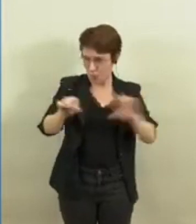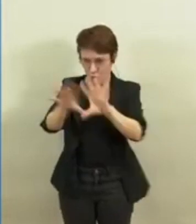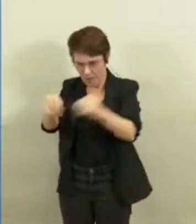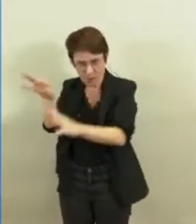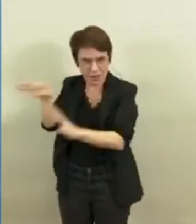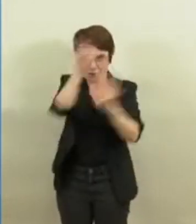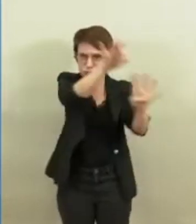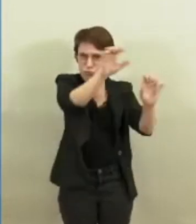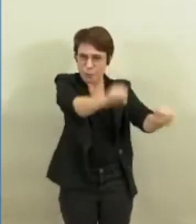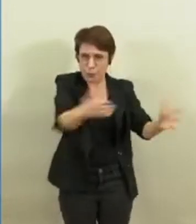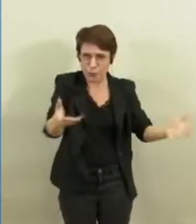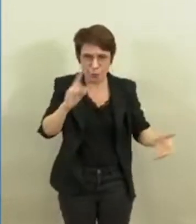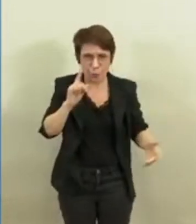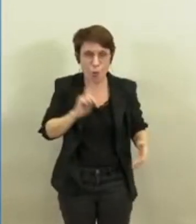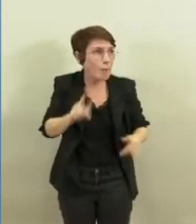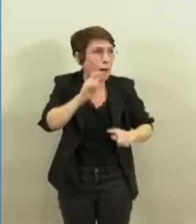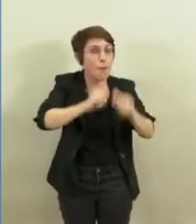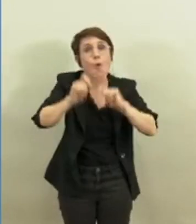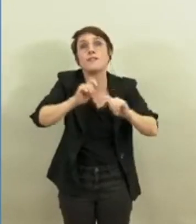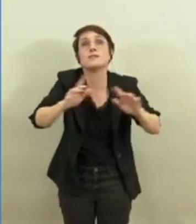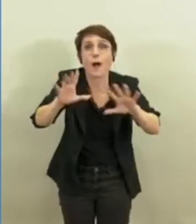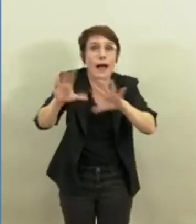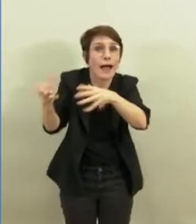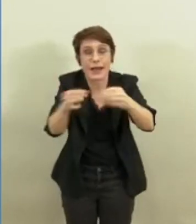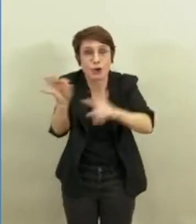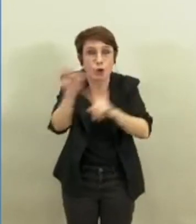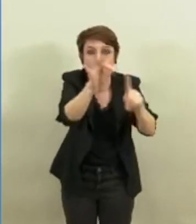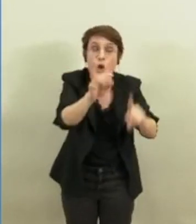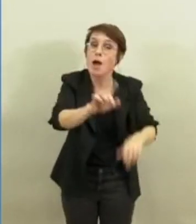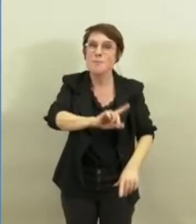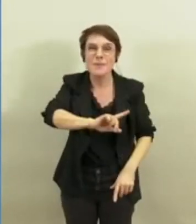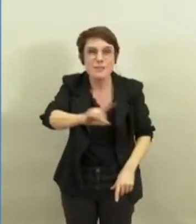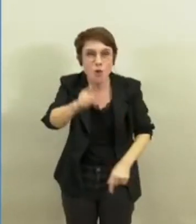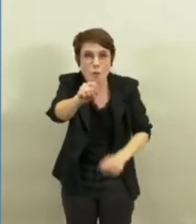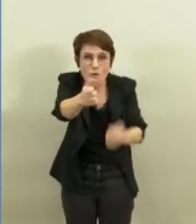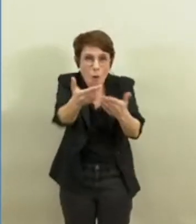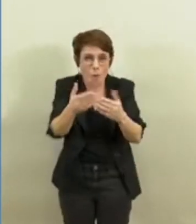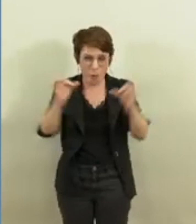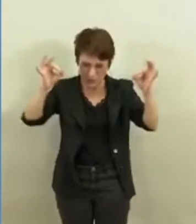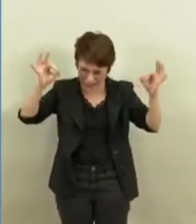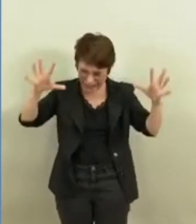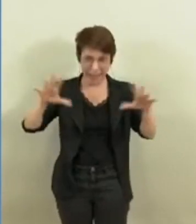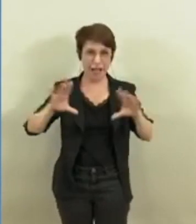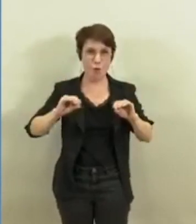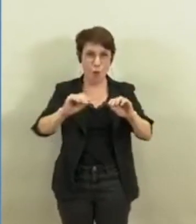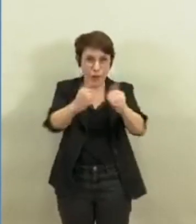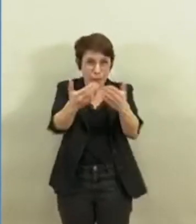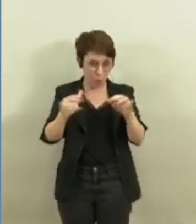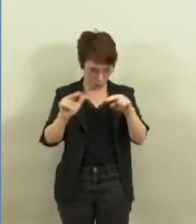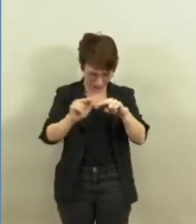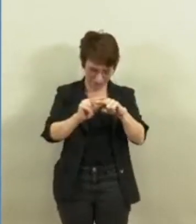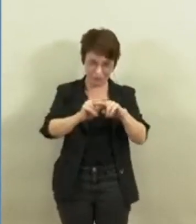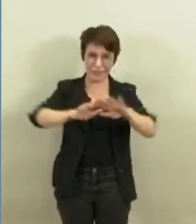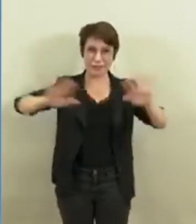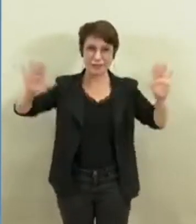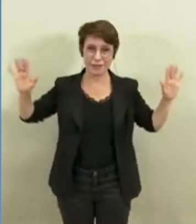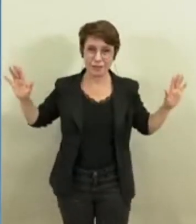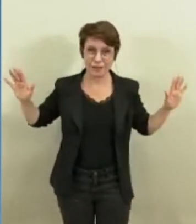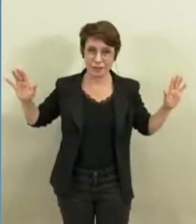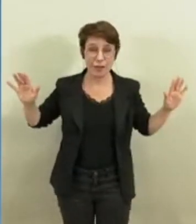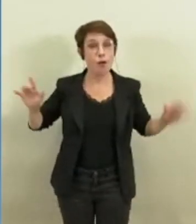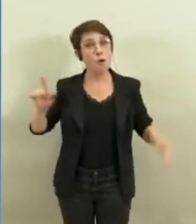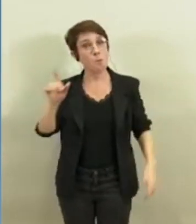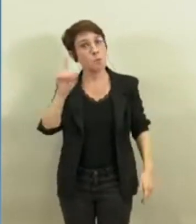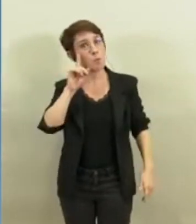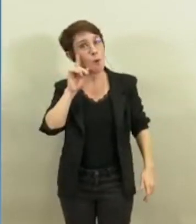disponibles pour accueillir provisoirement des malheurs. Mais non, il n'y a rien que vous mettiez en œuvre de façon pratique pour traiter ces sujets parce